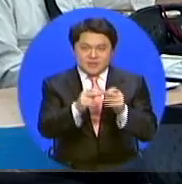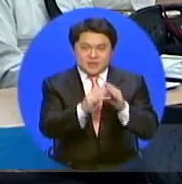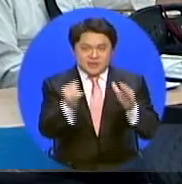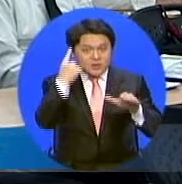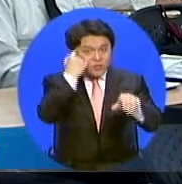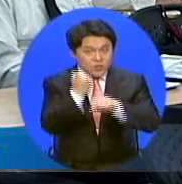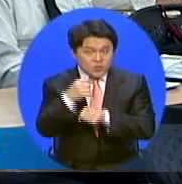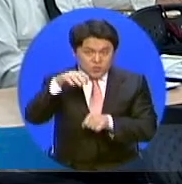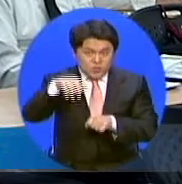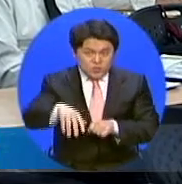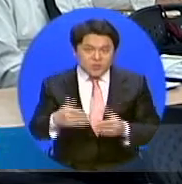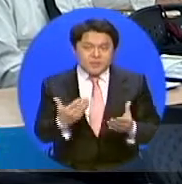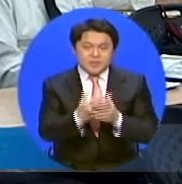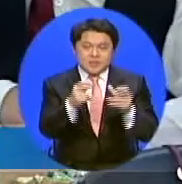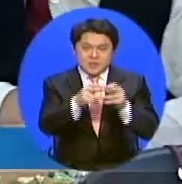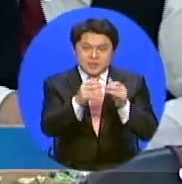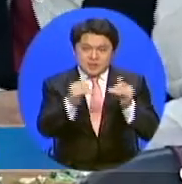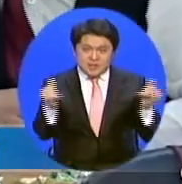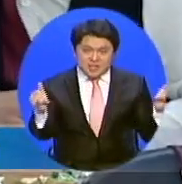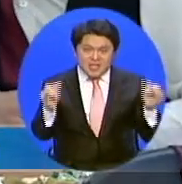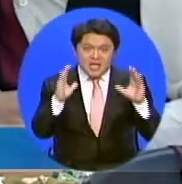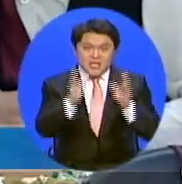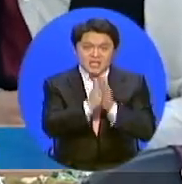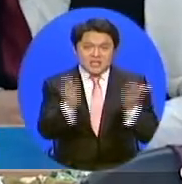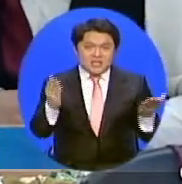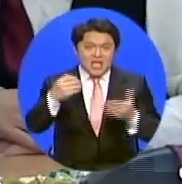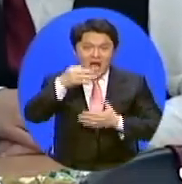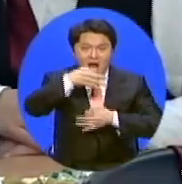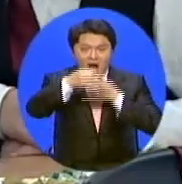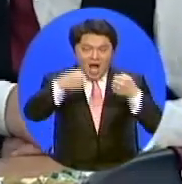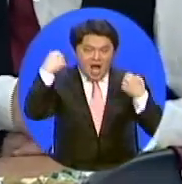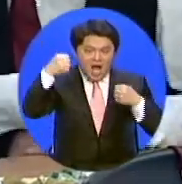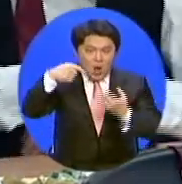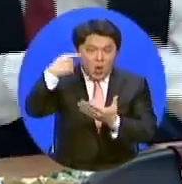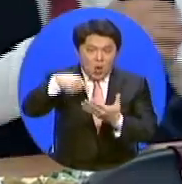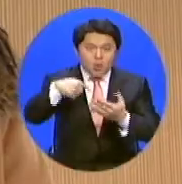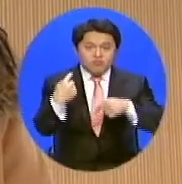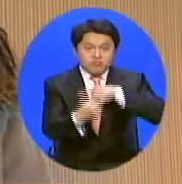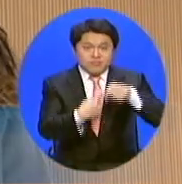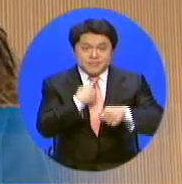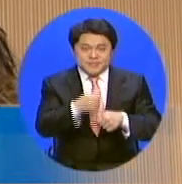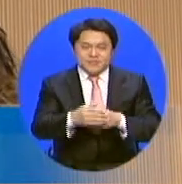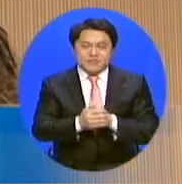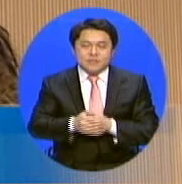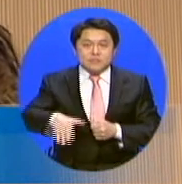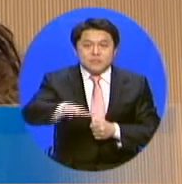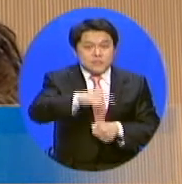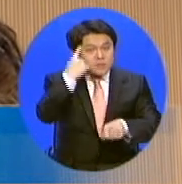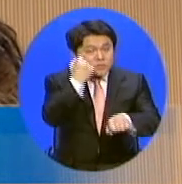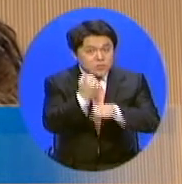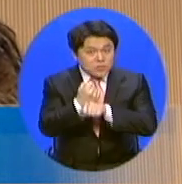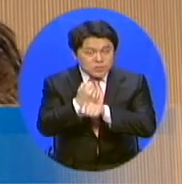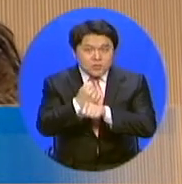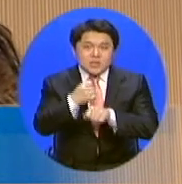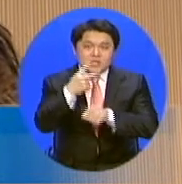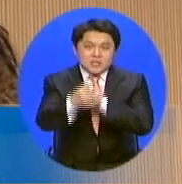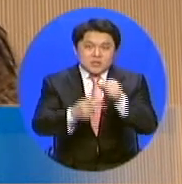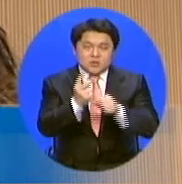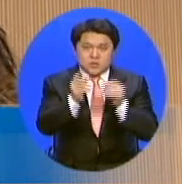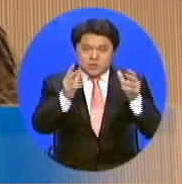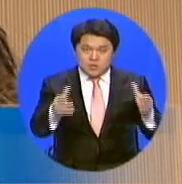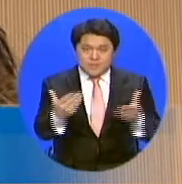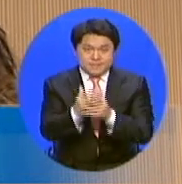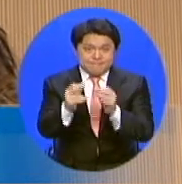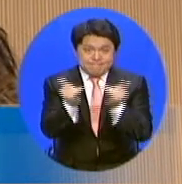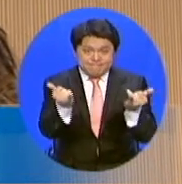한국발달장애인가족연구소는 발달장애인 대상 동화 구현 교육과정을 운영해왔습니다. 저희 연구소에서 지난 2년 동안 발달장애인분들과